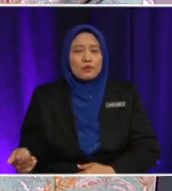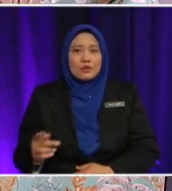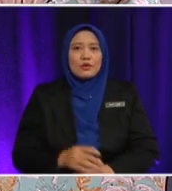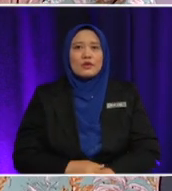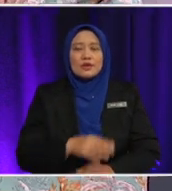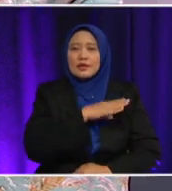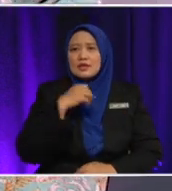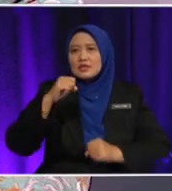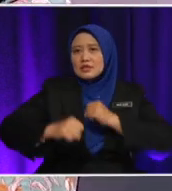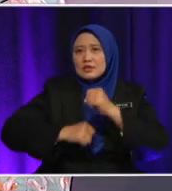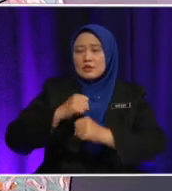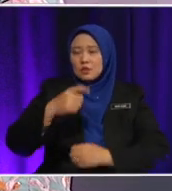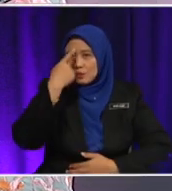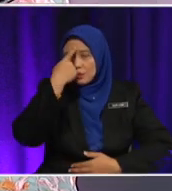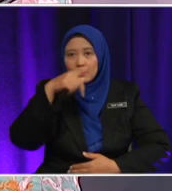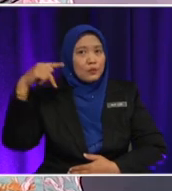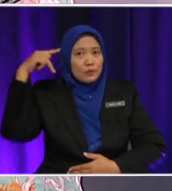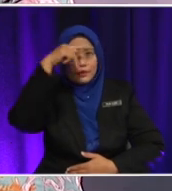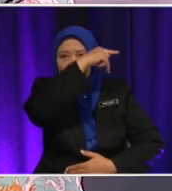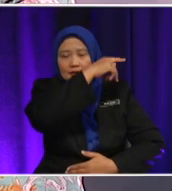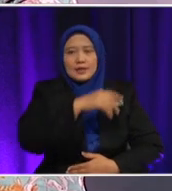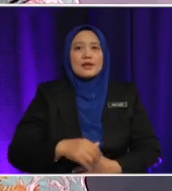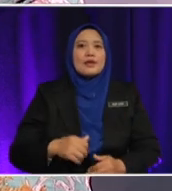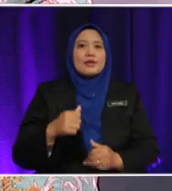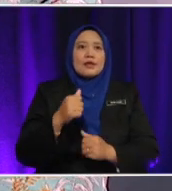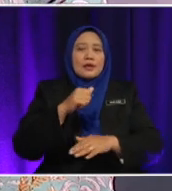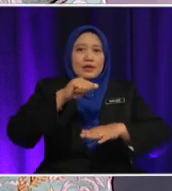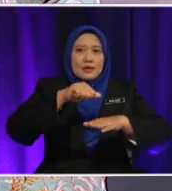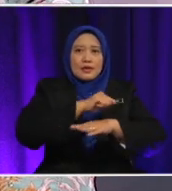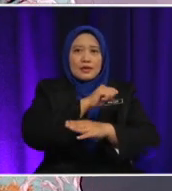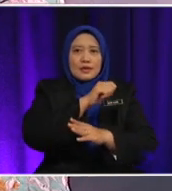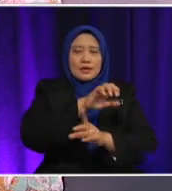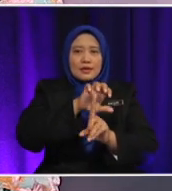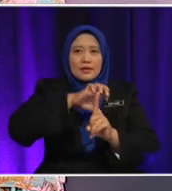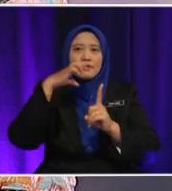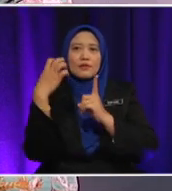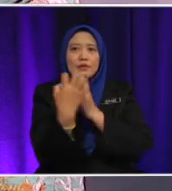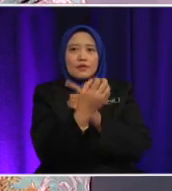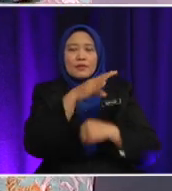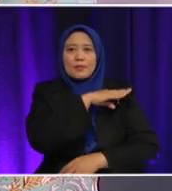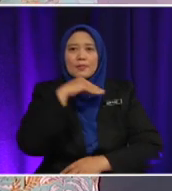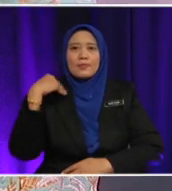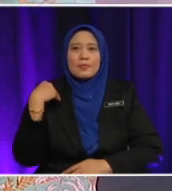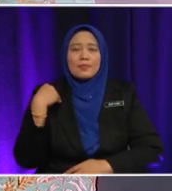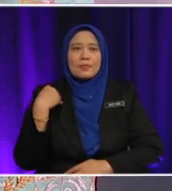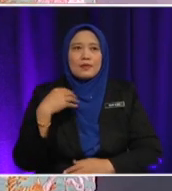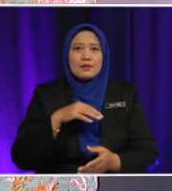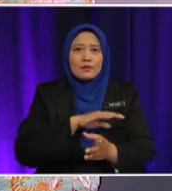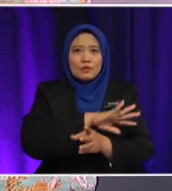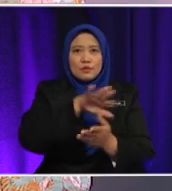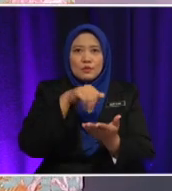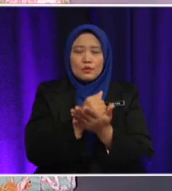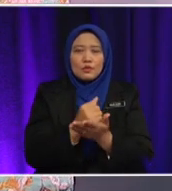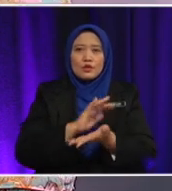untuk memelihara alam sekitar alam semula jadi serta meminimalkan atau mengurangkan kesan negatif daripada